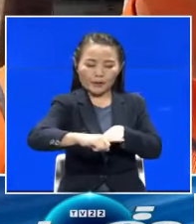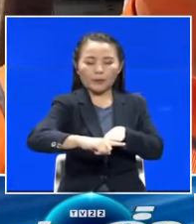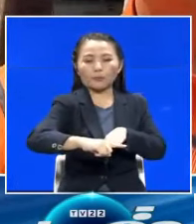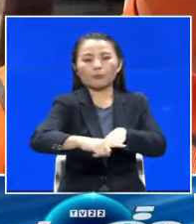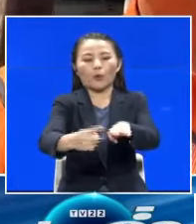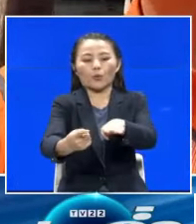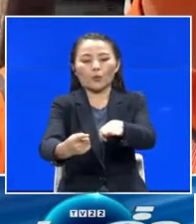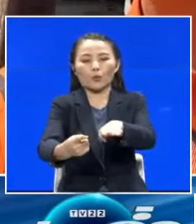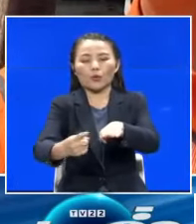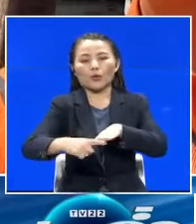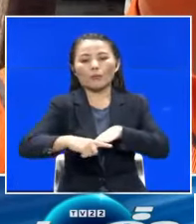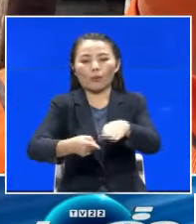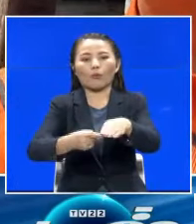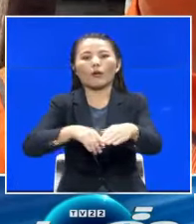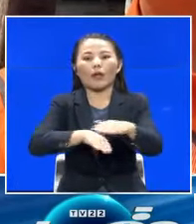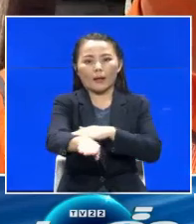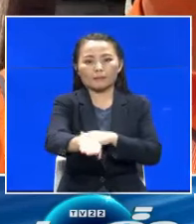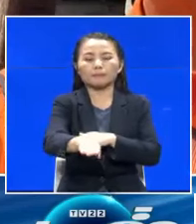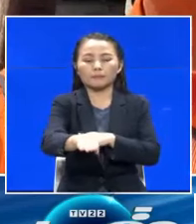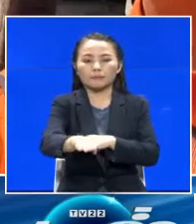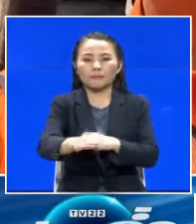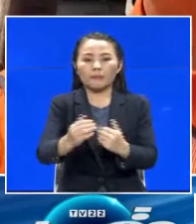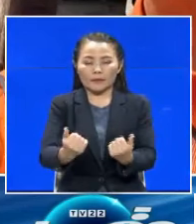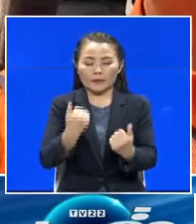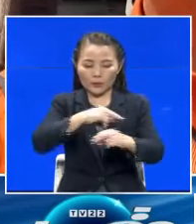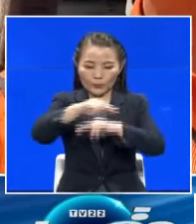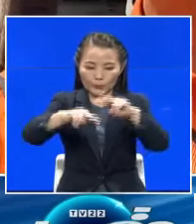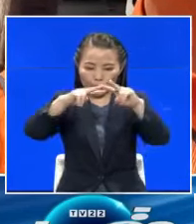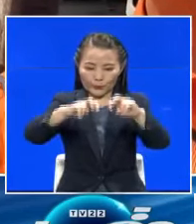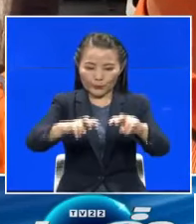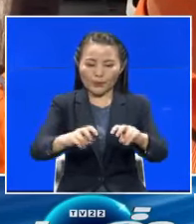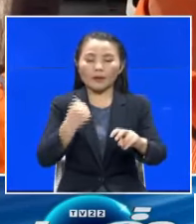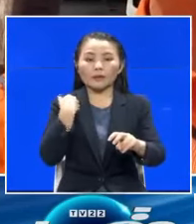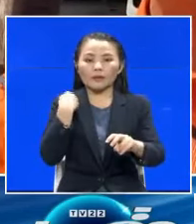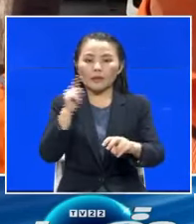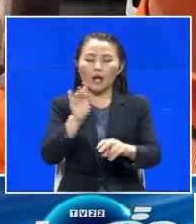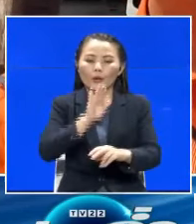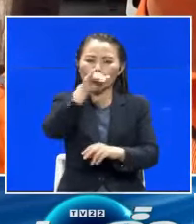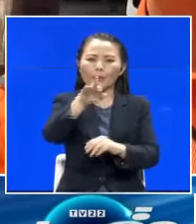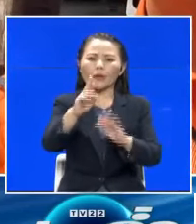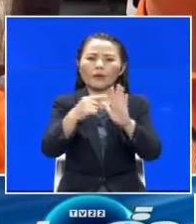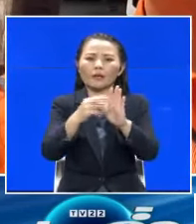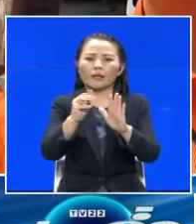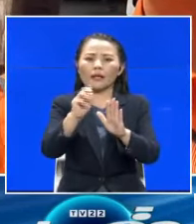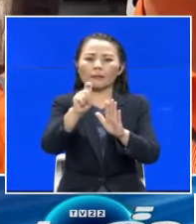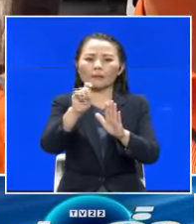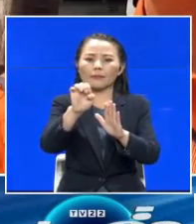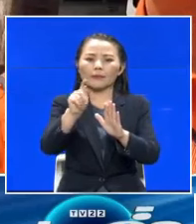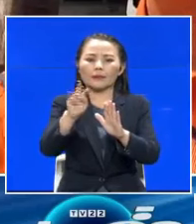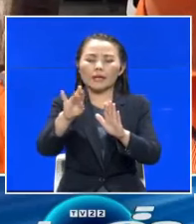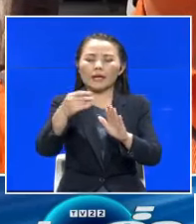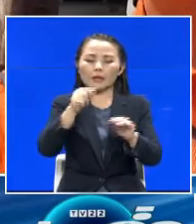แล้วก็หนีไปเลยแล้วก็จากการตรวจสอบก็วิ่งมาลงถนนรามอินทรามุ่งหน้าไปทางหลัก